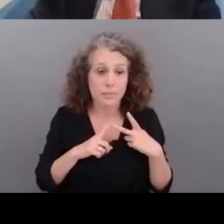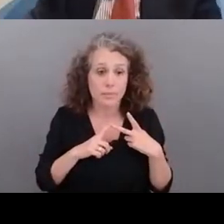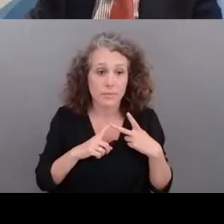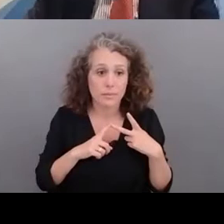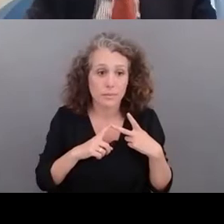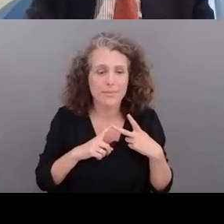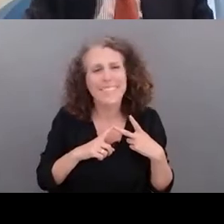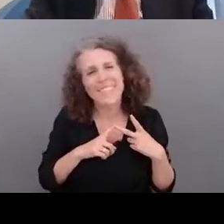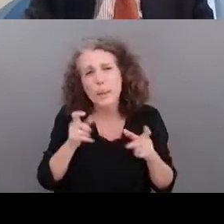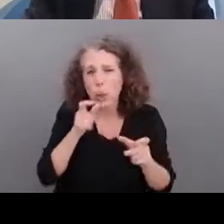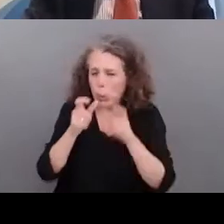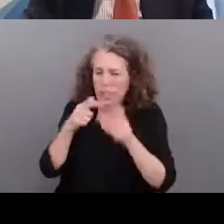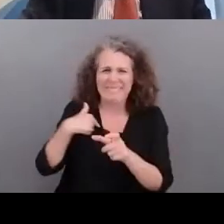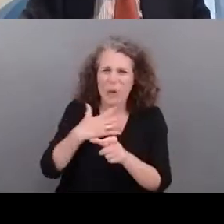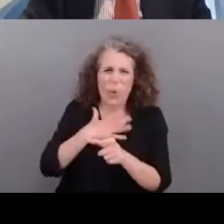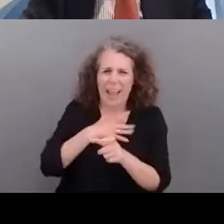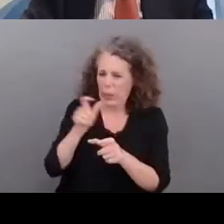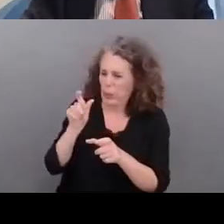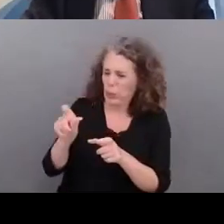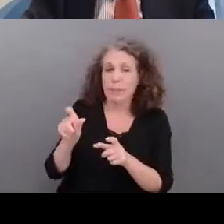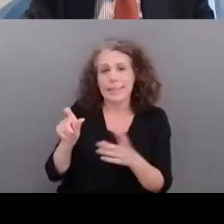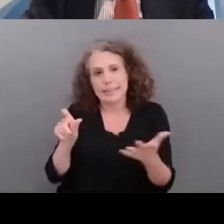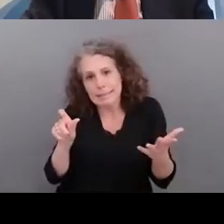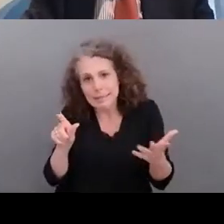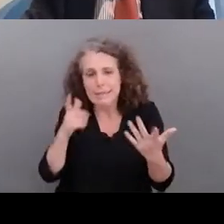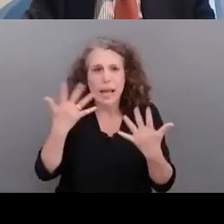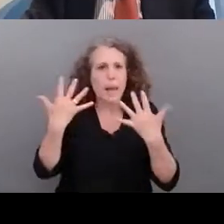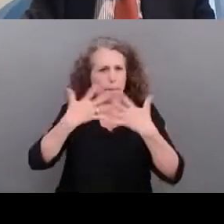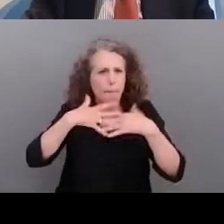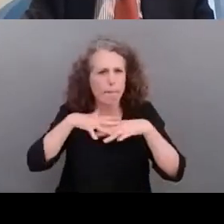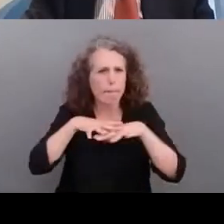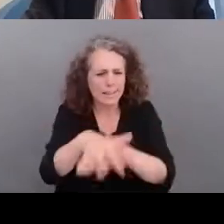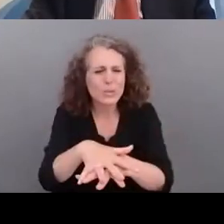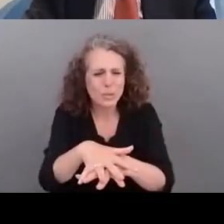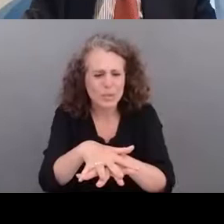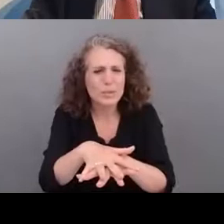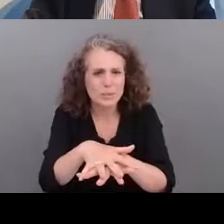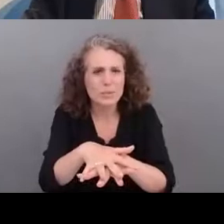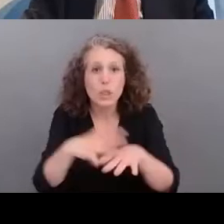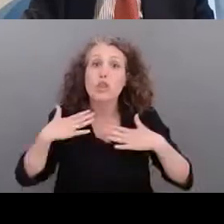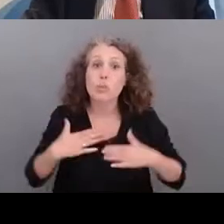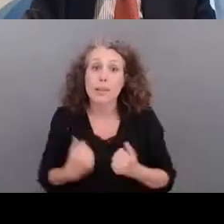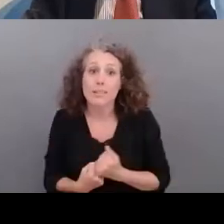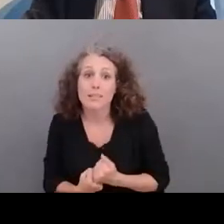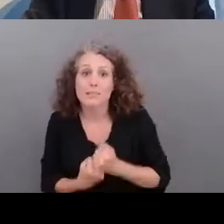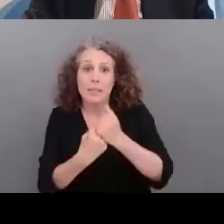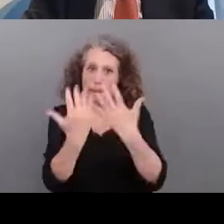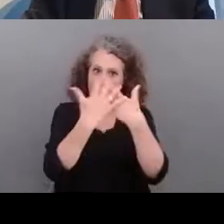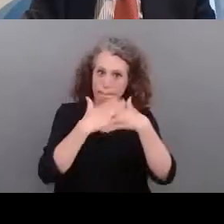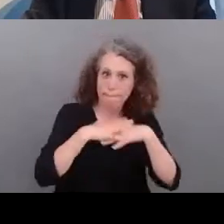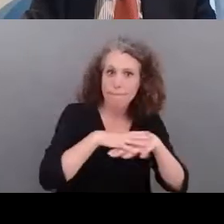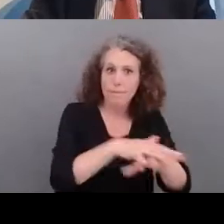c'est dans le jargon que je n'aime pas, nous parlons d'inclure l'aide humanitaire pour répondre aux besoins des